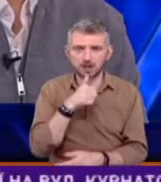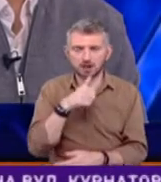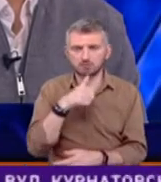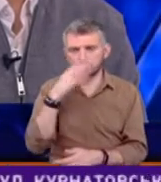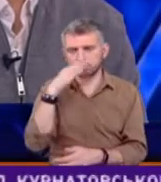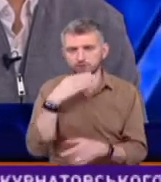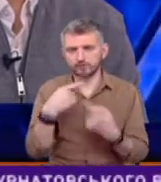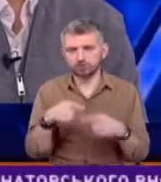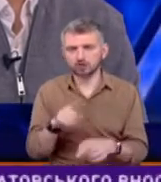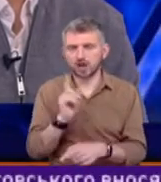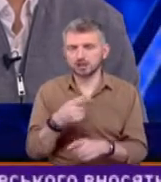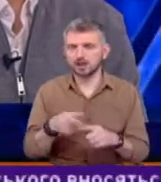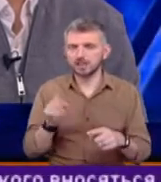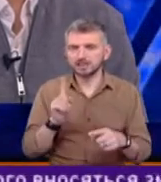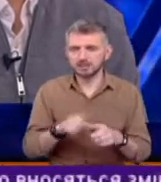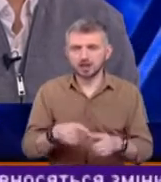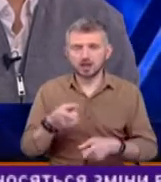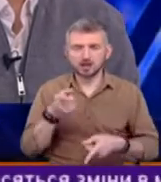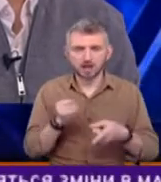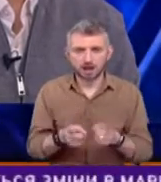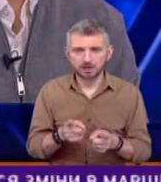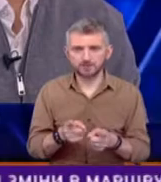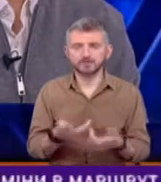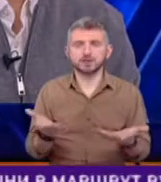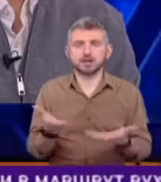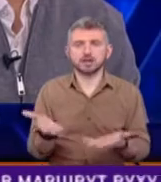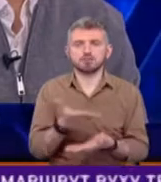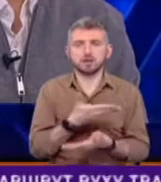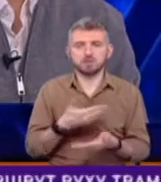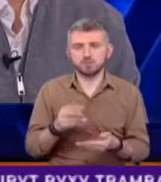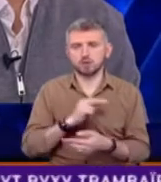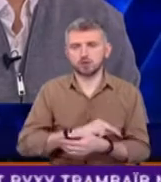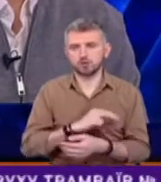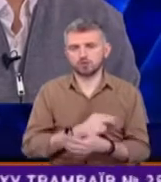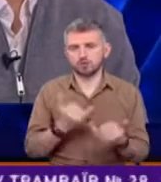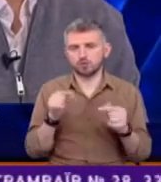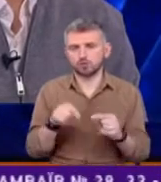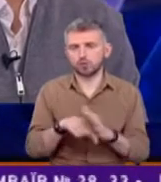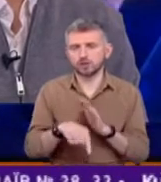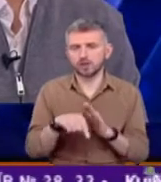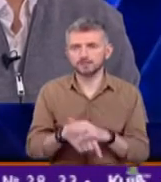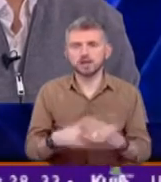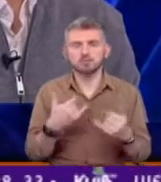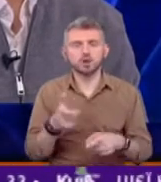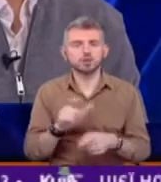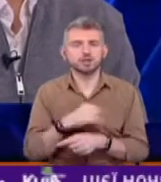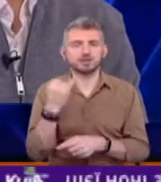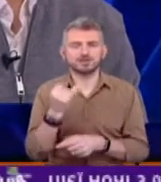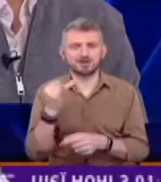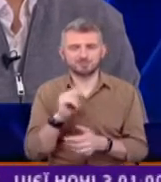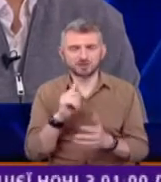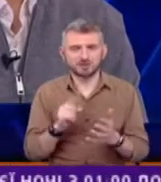батькові інше. Але це реалії, з якими ми працюємо от в цьому контексті. Тепер дуже цікавий